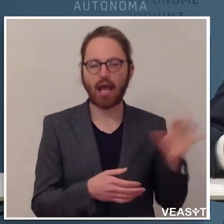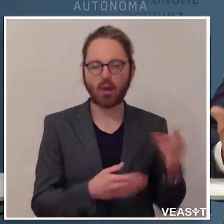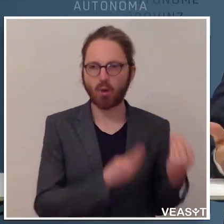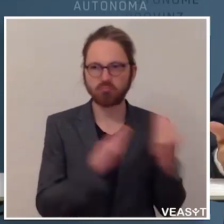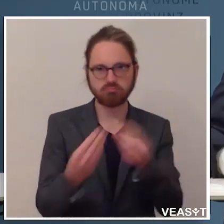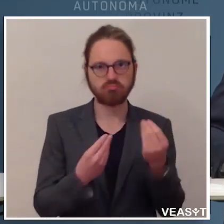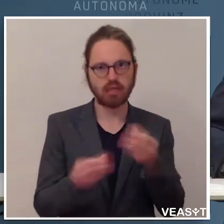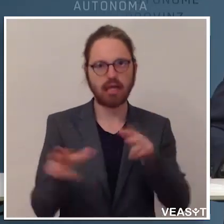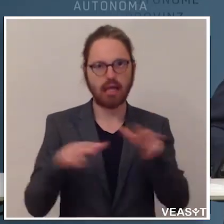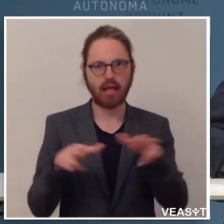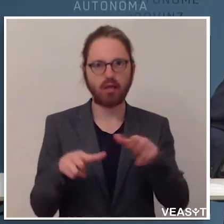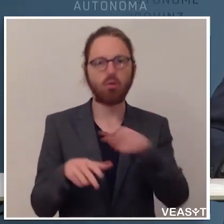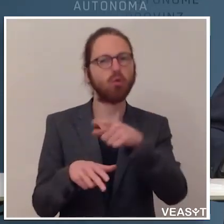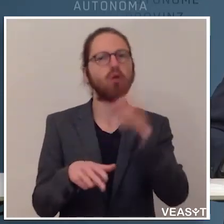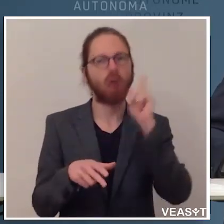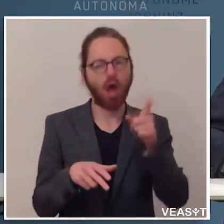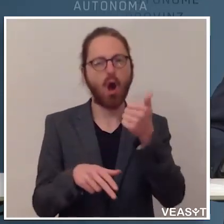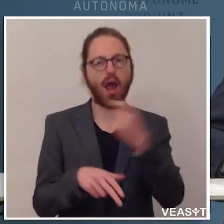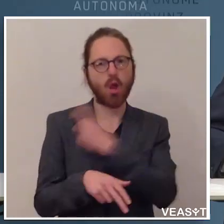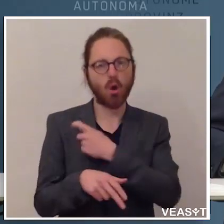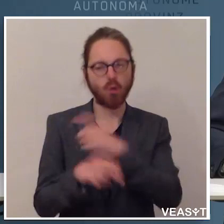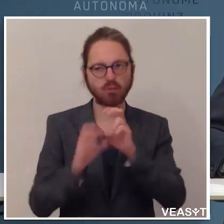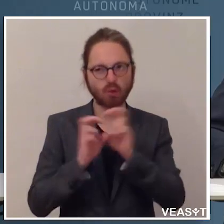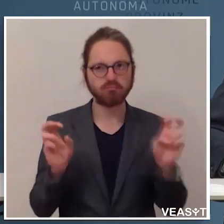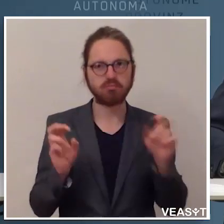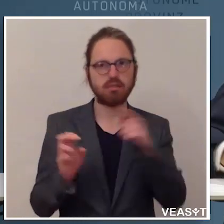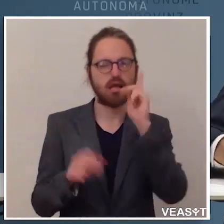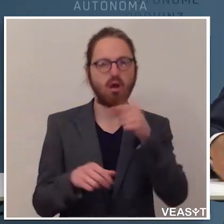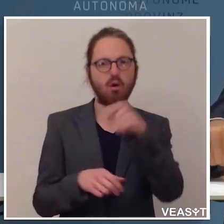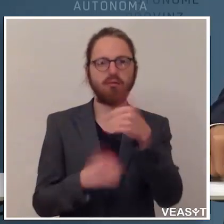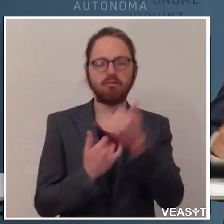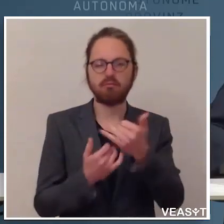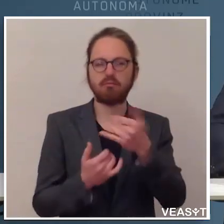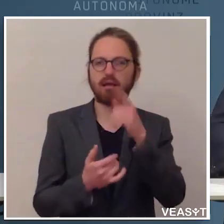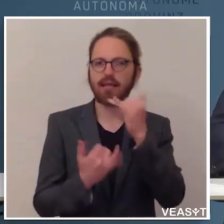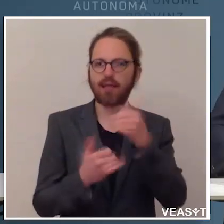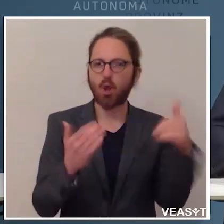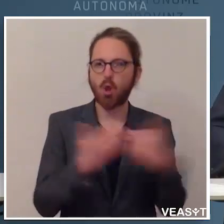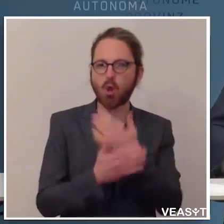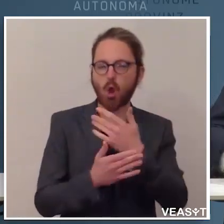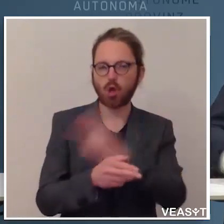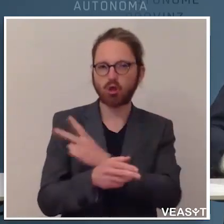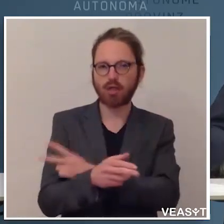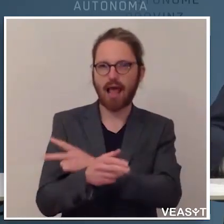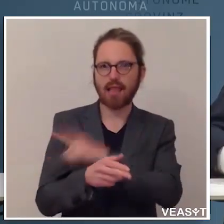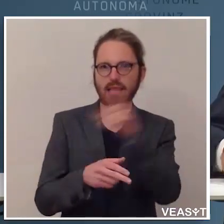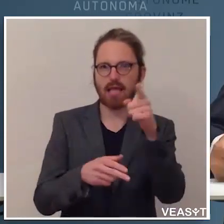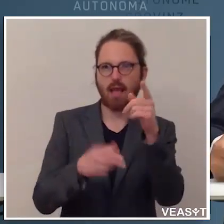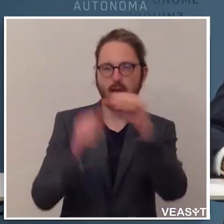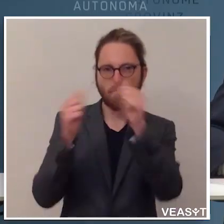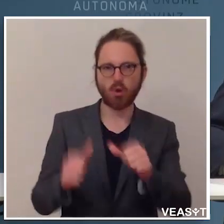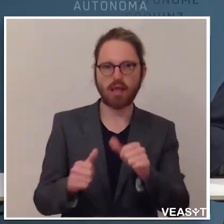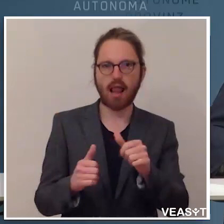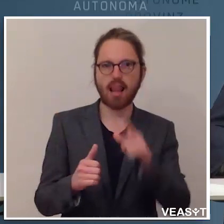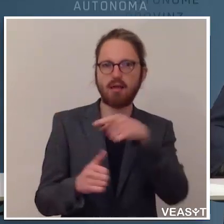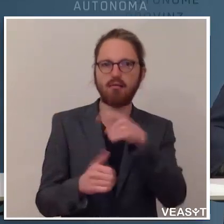sollen dann die Daten übrigens auch weiter in den Regionen der Regierung übermittelt werden. Dort ist wiederum eine Kommission angesiedelt und diese schlägt jetzt nach